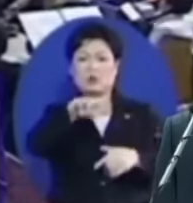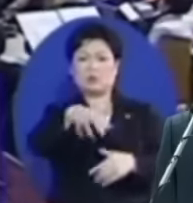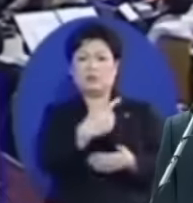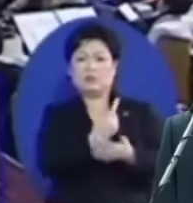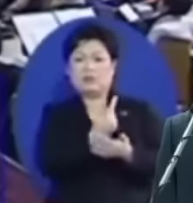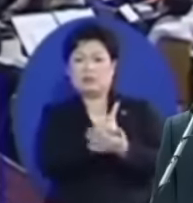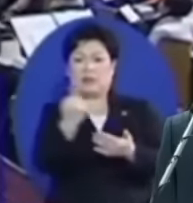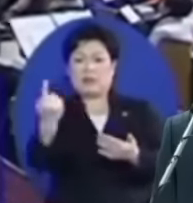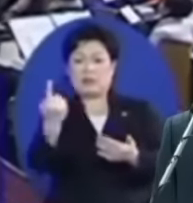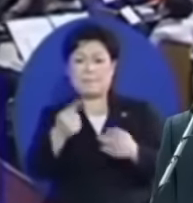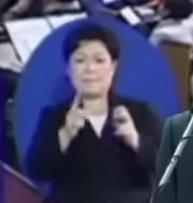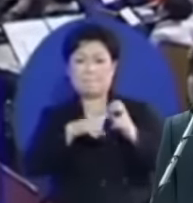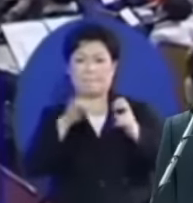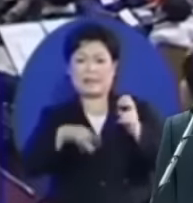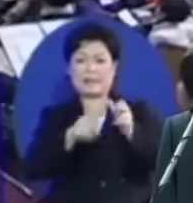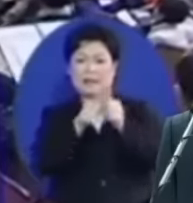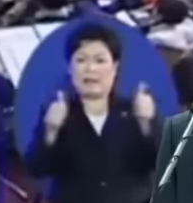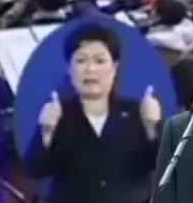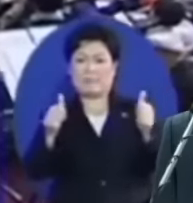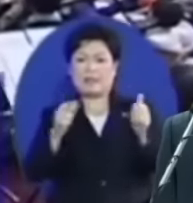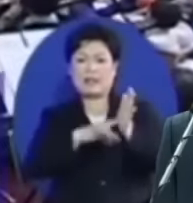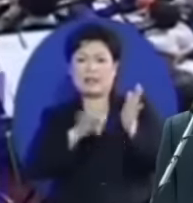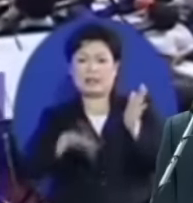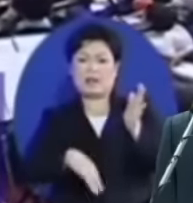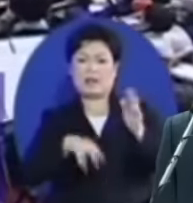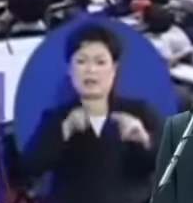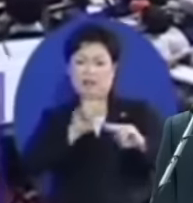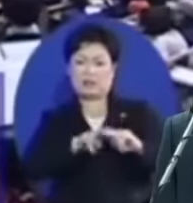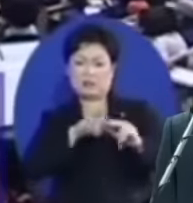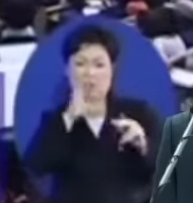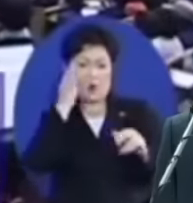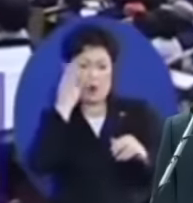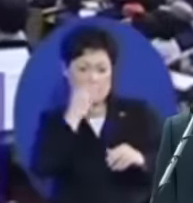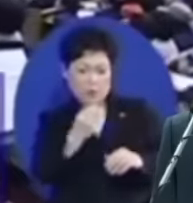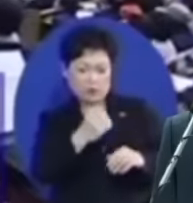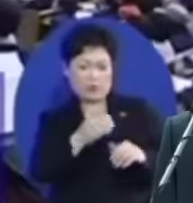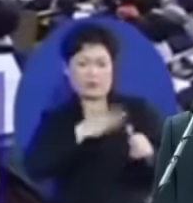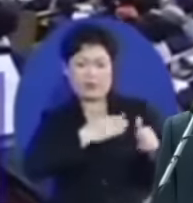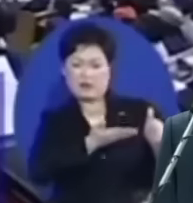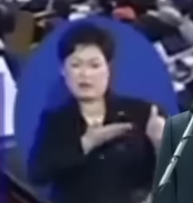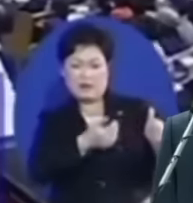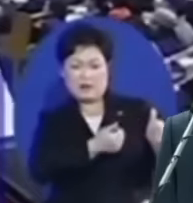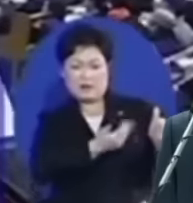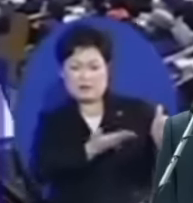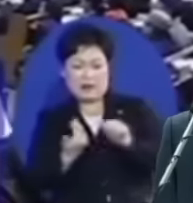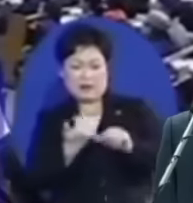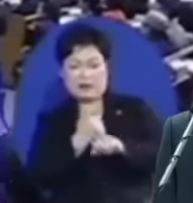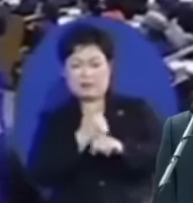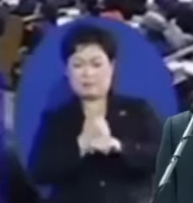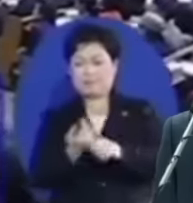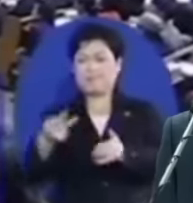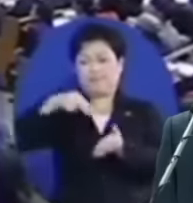지나가시다가 마태라 하는 사람이 세관에 앉아있는 것을 보시고 이르시되 나를 따르라 하시니 일어나 따르니라.